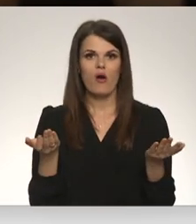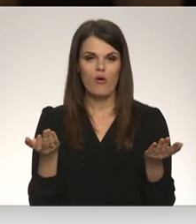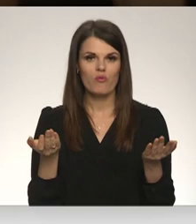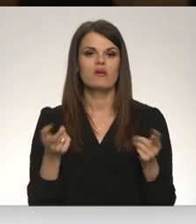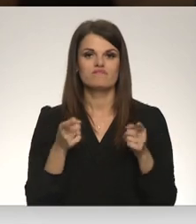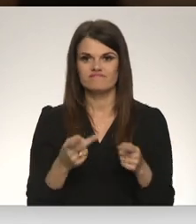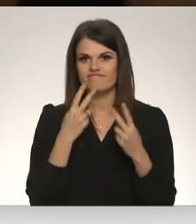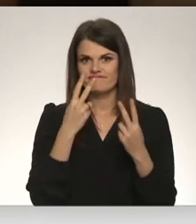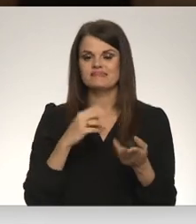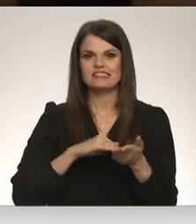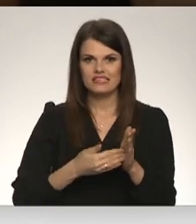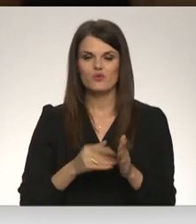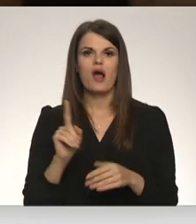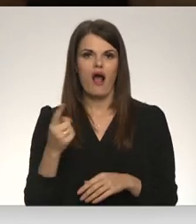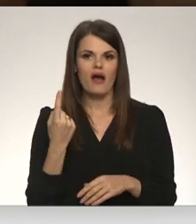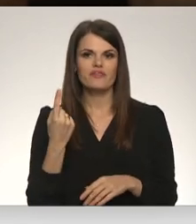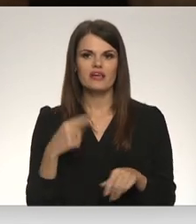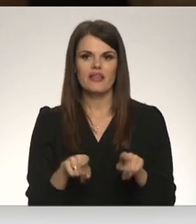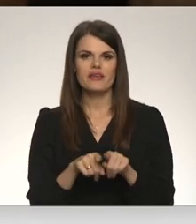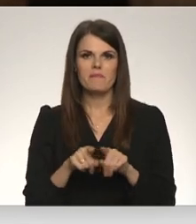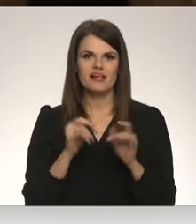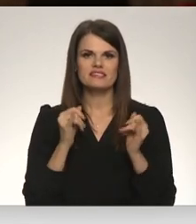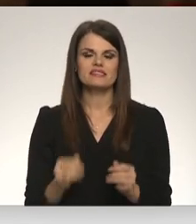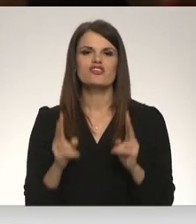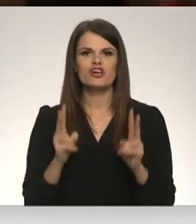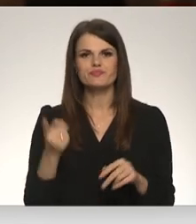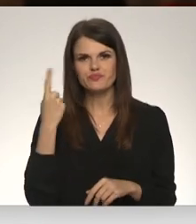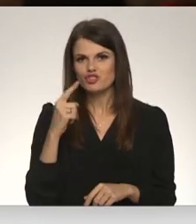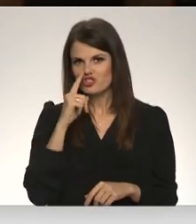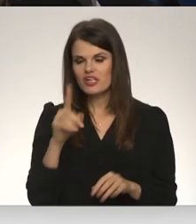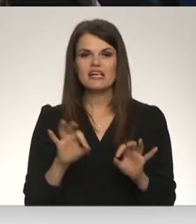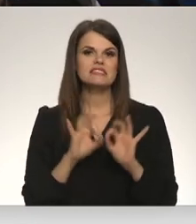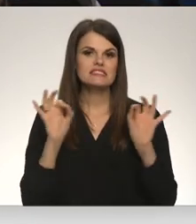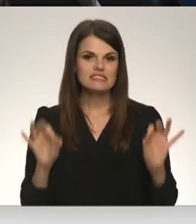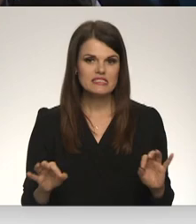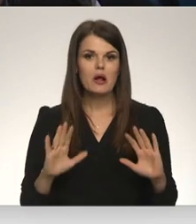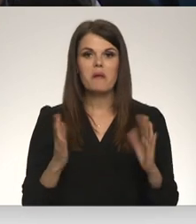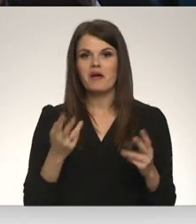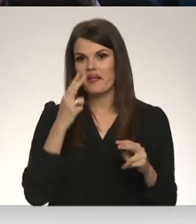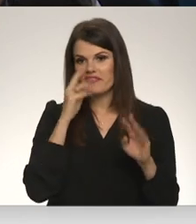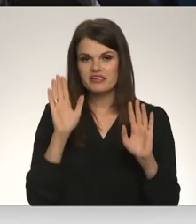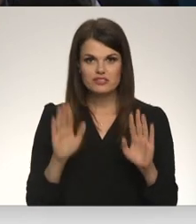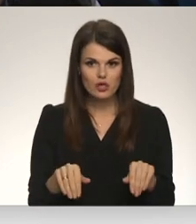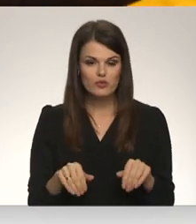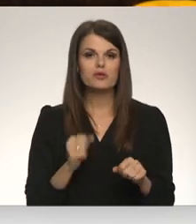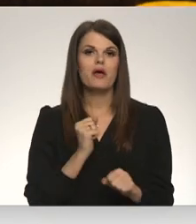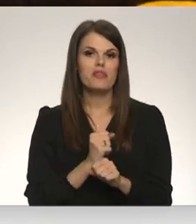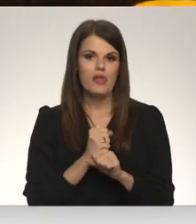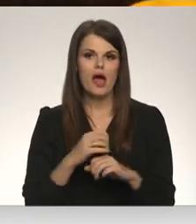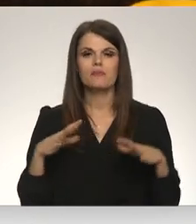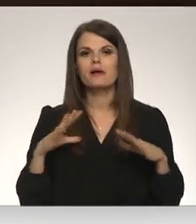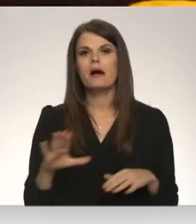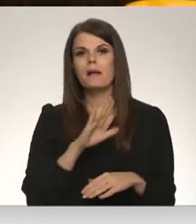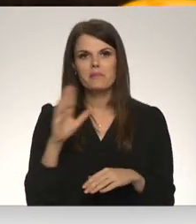jau liecina, ka tā situācija atkal ir tikpat slikta kā pagājušās nedēļas sākumā. Taču neraugoties uz to, darbu